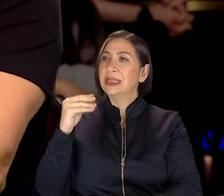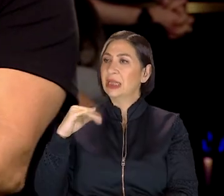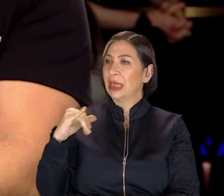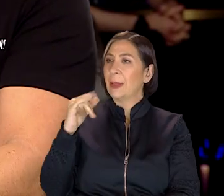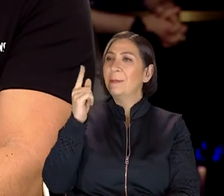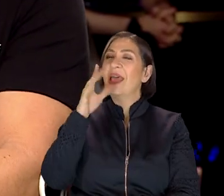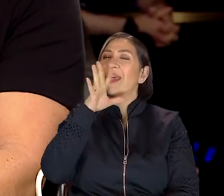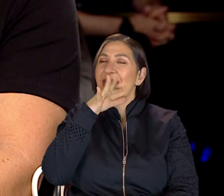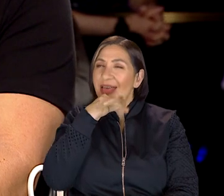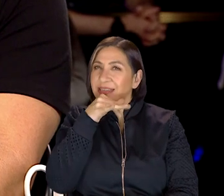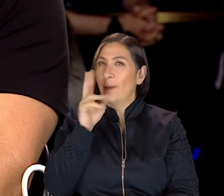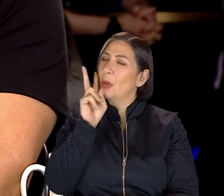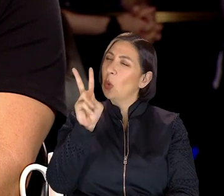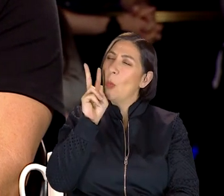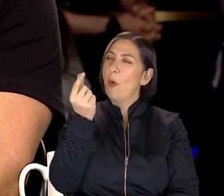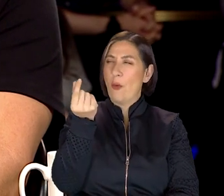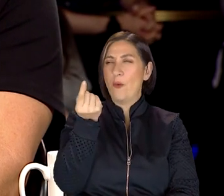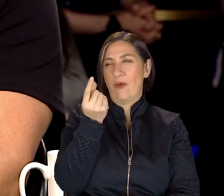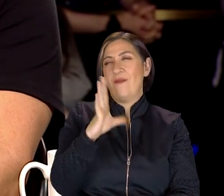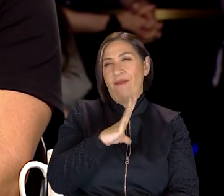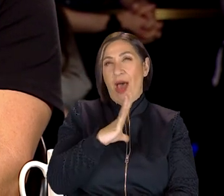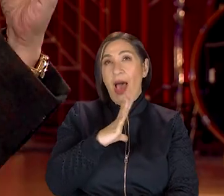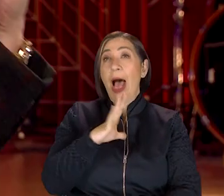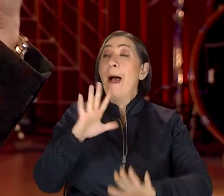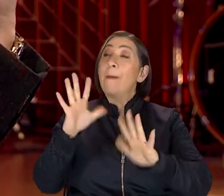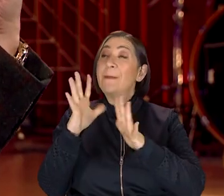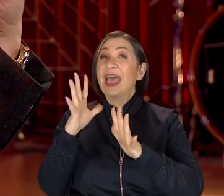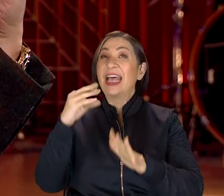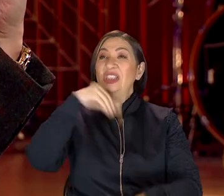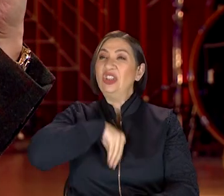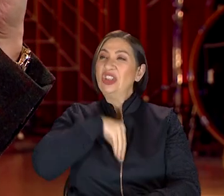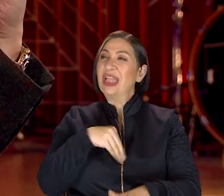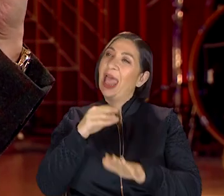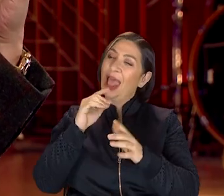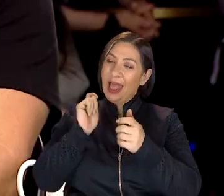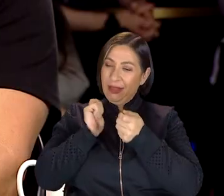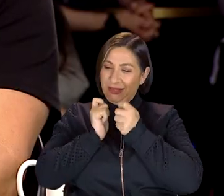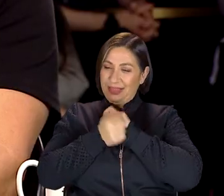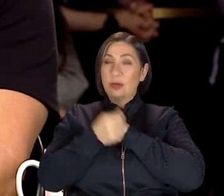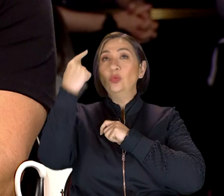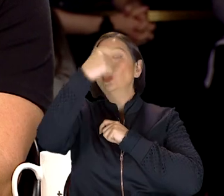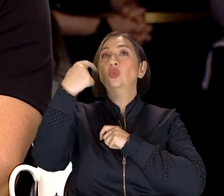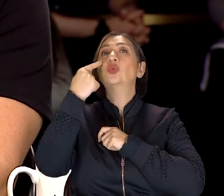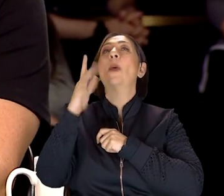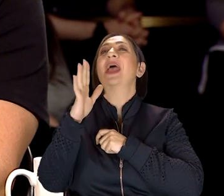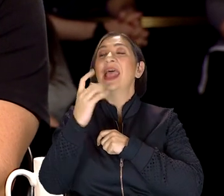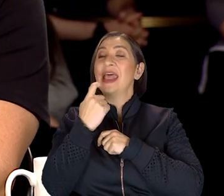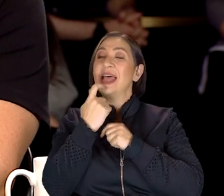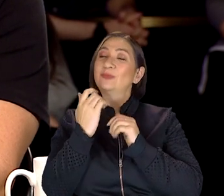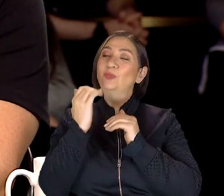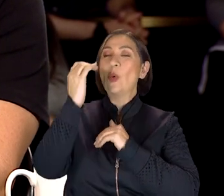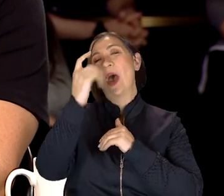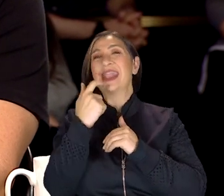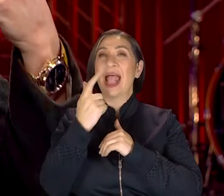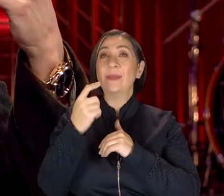yakından bir yaşlanma algılıyorum. Yani tabii, tabii. Belki de içe doğru yaşlanıyorsundur. Yani, yani yaşalıyoruz diyelim ya. Yani yaşa,